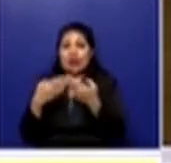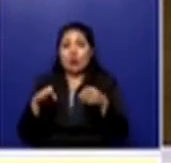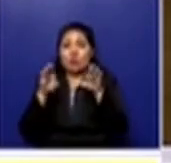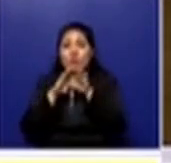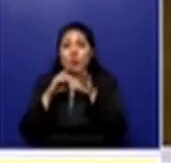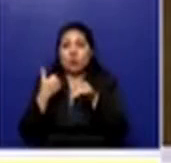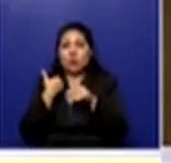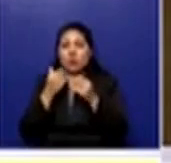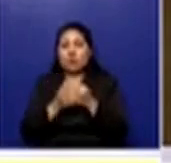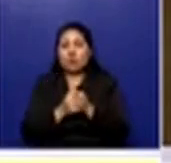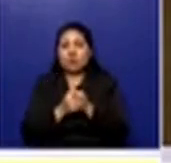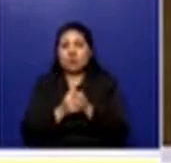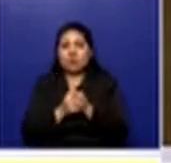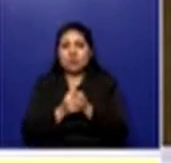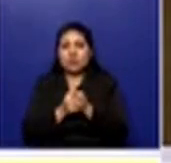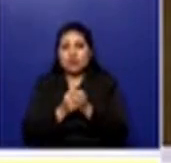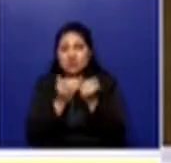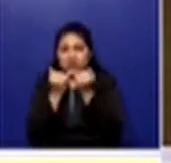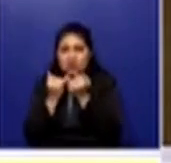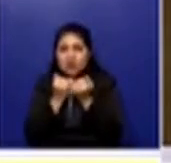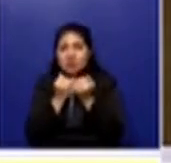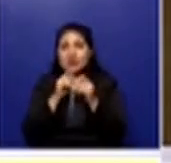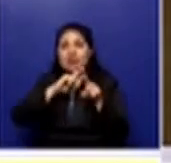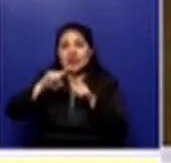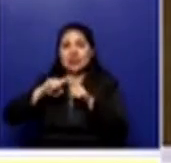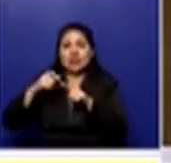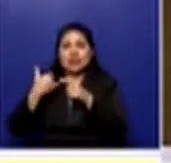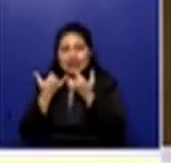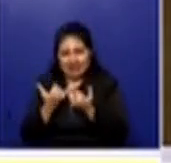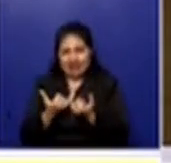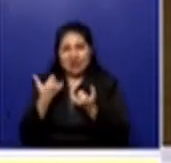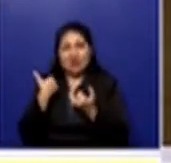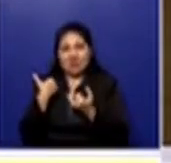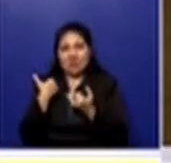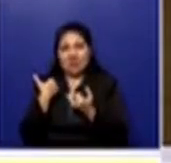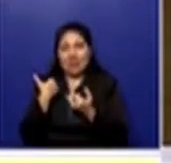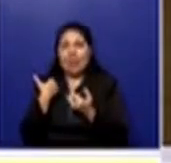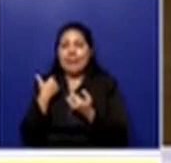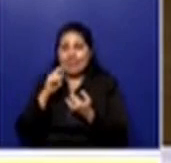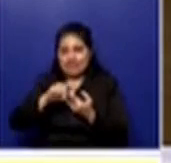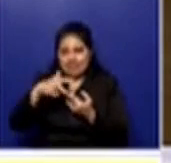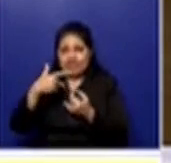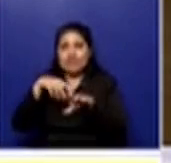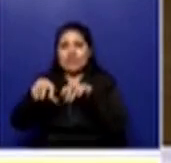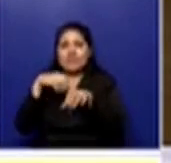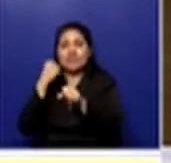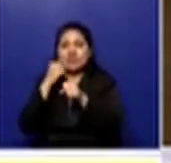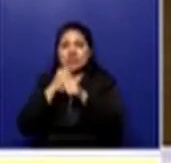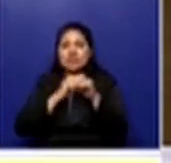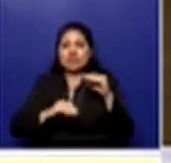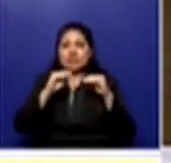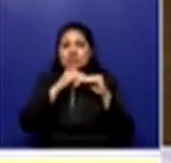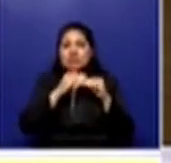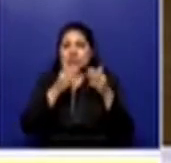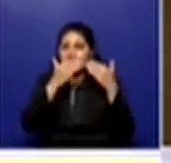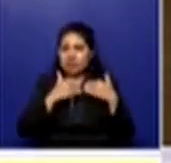เรื่องความสัมพันธ์ต่างๆของคนต่างวัยยังคิดว่านี่ก็เป็นประเด็นที่ไทย PBS กำลังทำเรื่องนี้มากขึ้นนะคะประเ